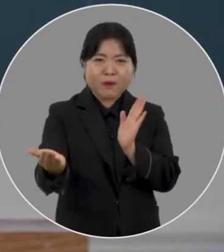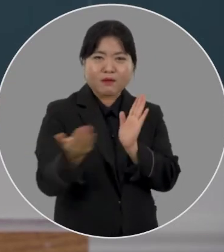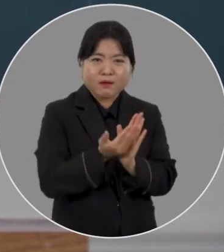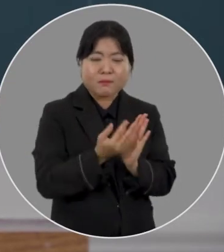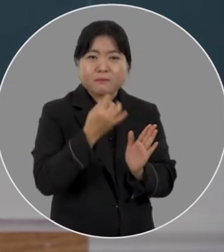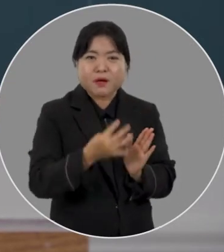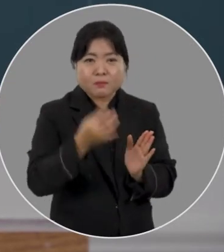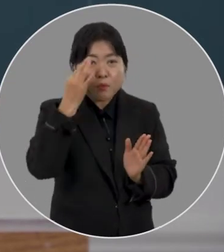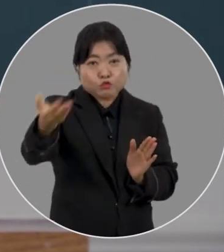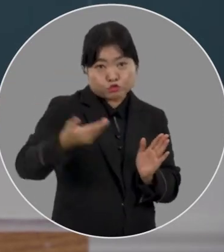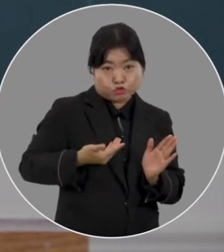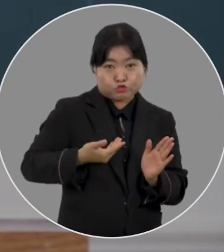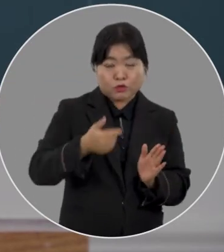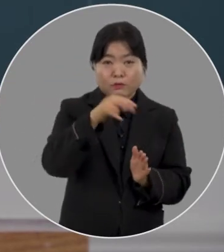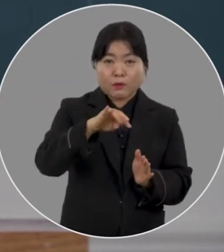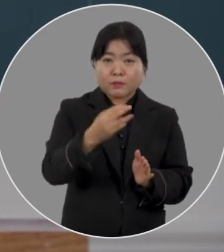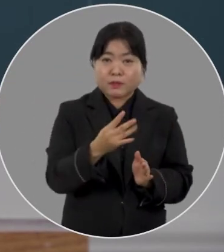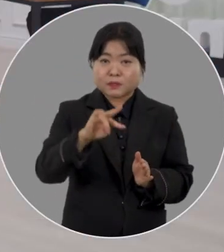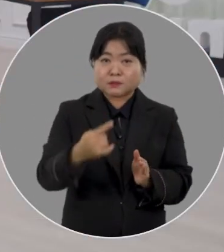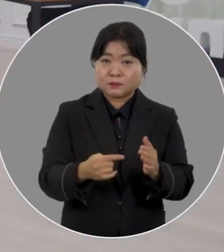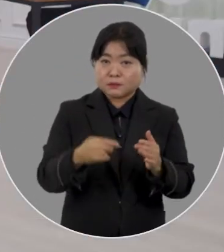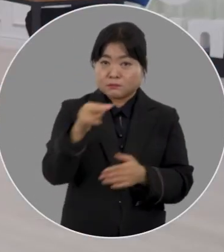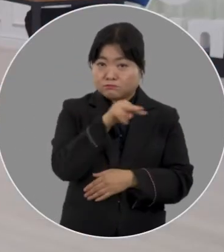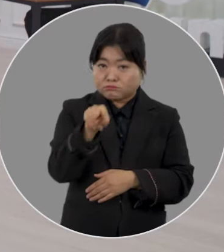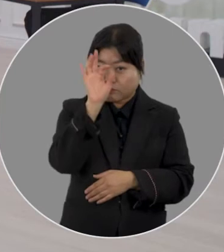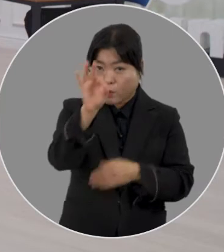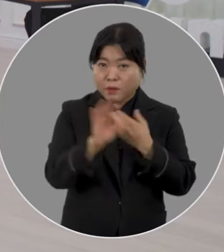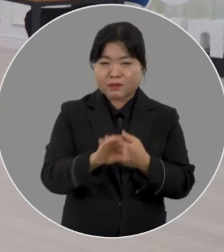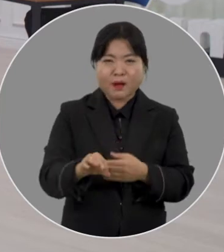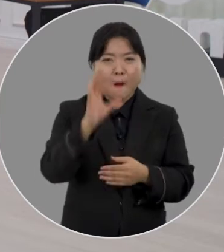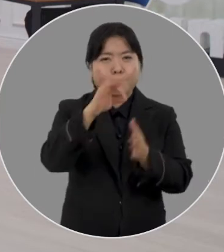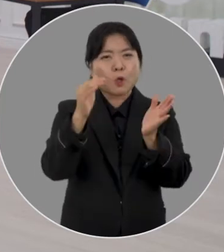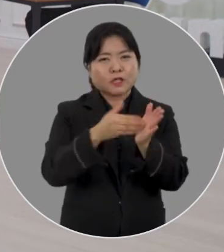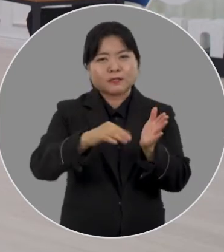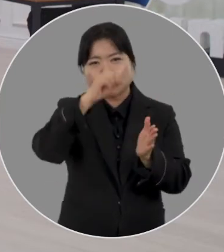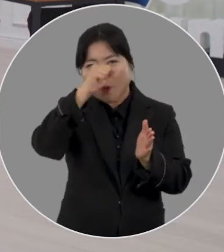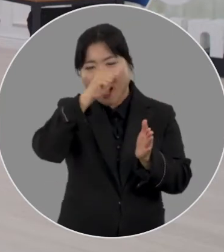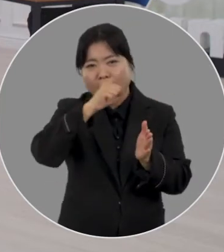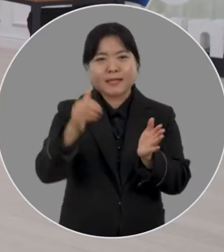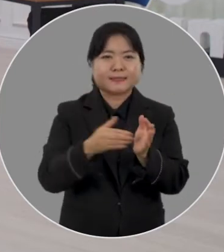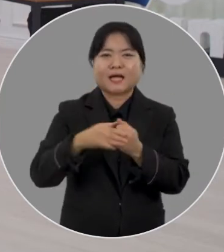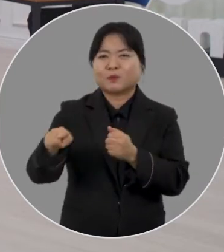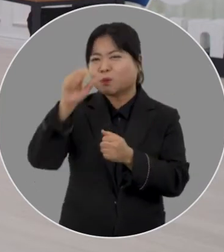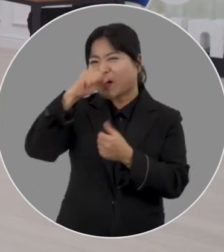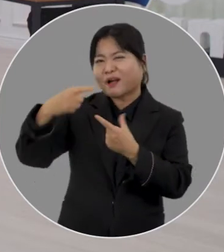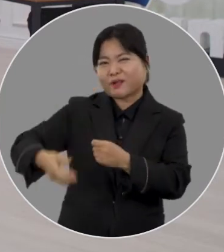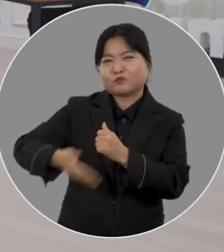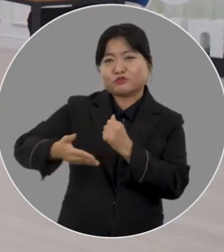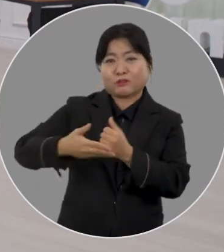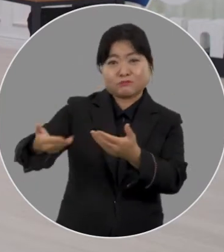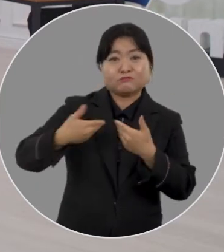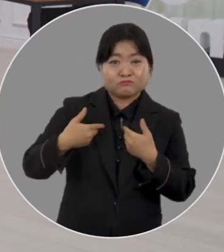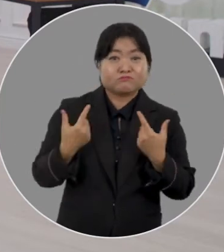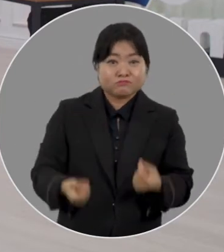것들만 이렇게 보여주거든요. 뭐 넷플릭스 시청하면 이거 보셨는데 좋아하셨으니까 이것도 좋아하실 것 같아요. 이렇게